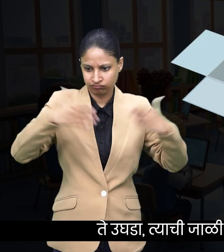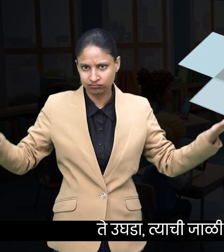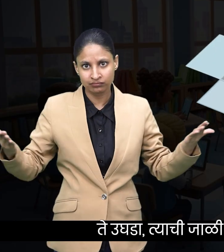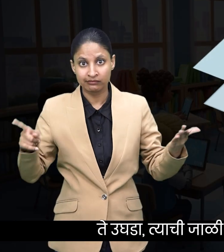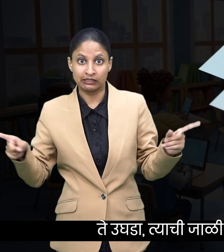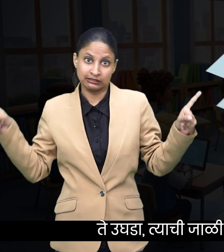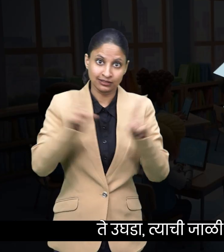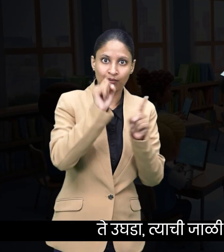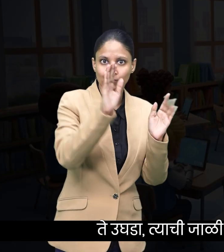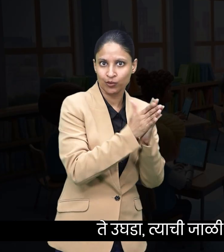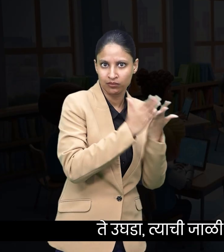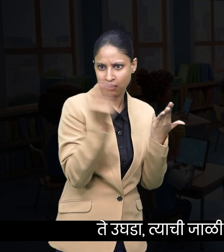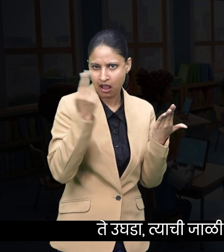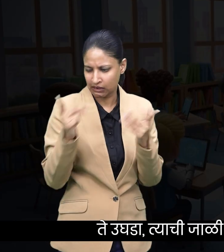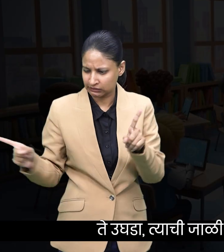काढा आणि चेहरे रंगवा.